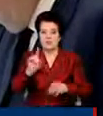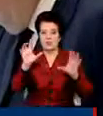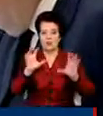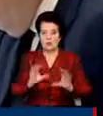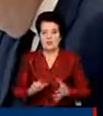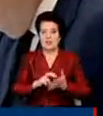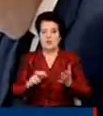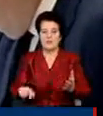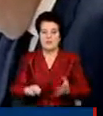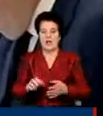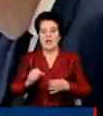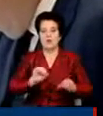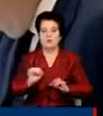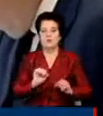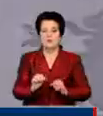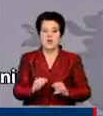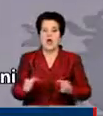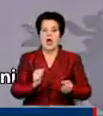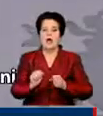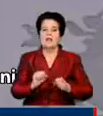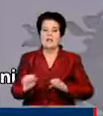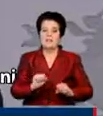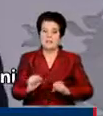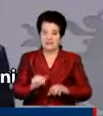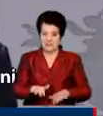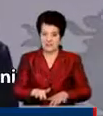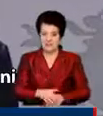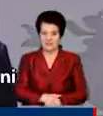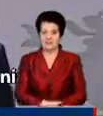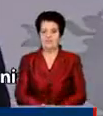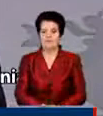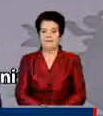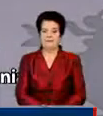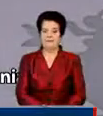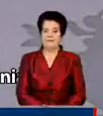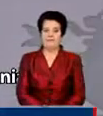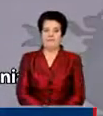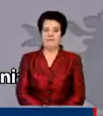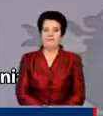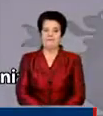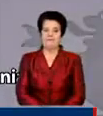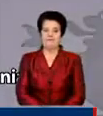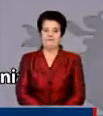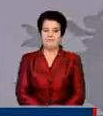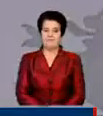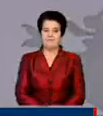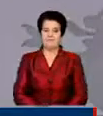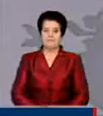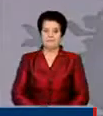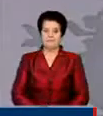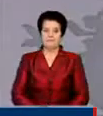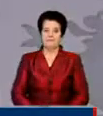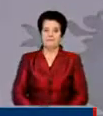și demiterea conducerii administrației catalane. Primero, a proceder al cese del presidente de la Generalitat de Cataluña,